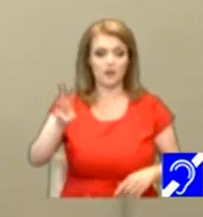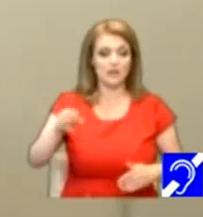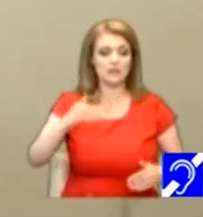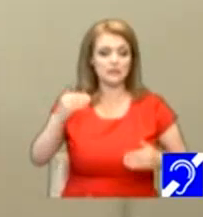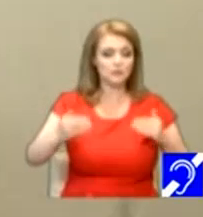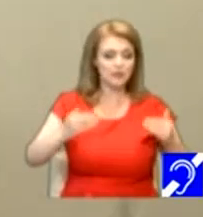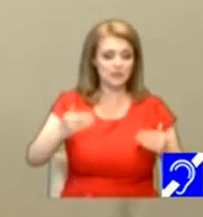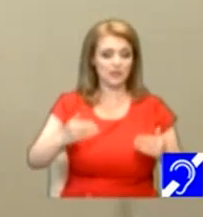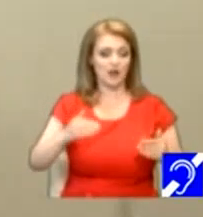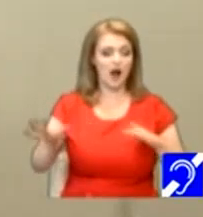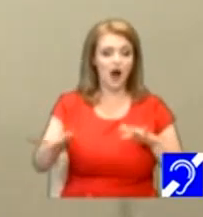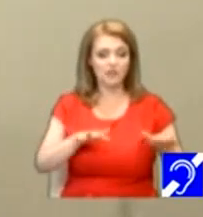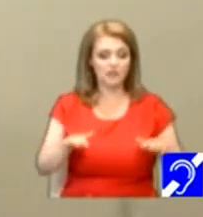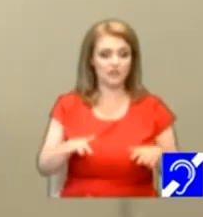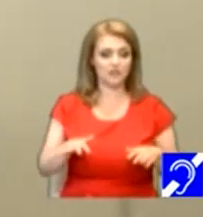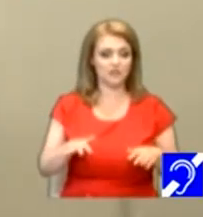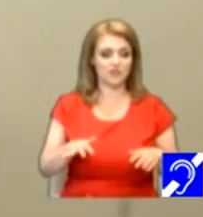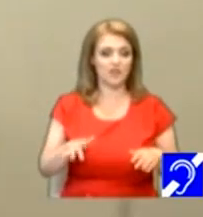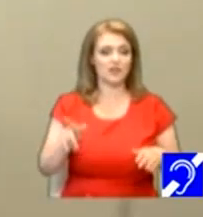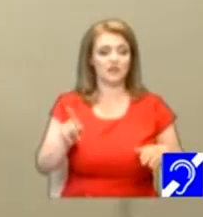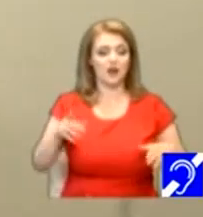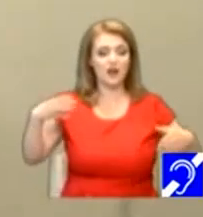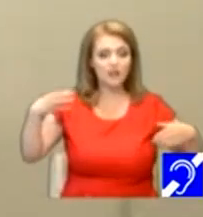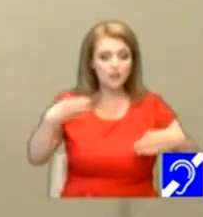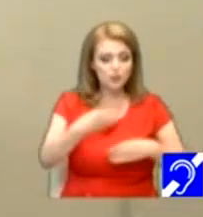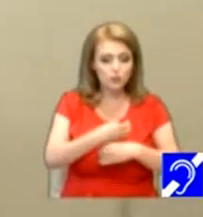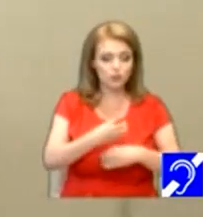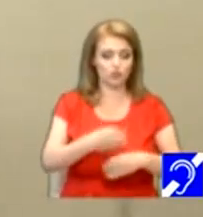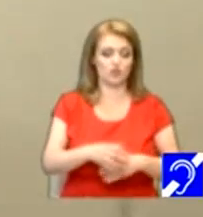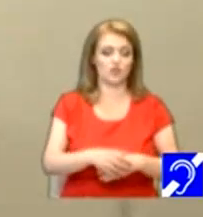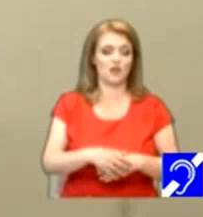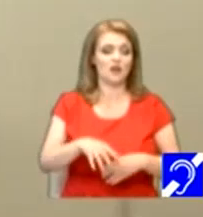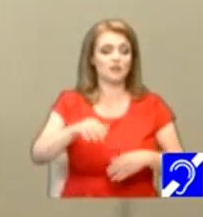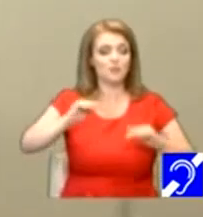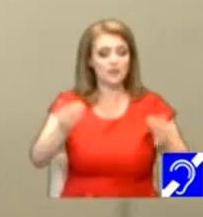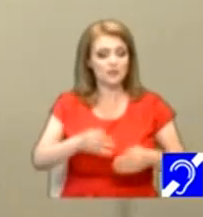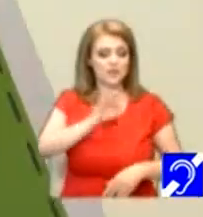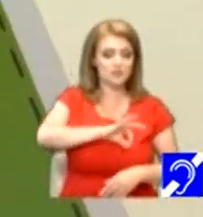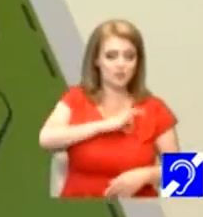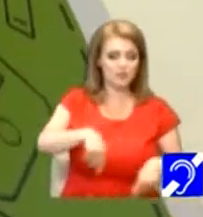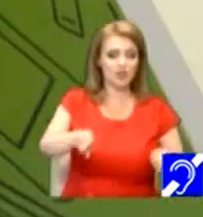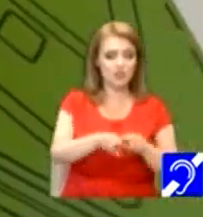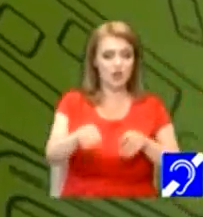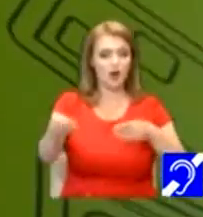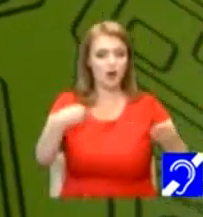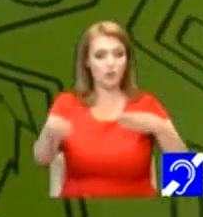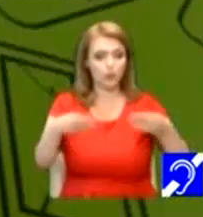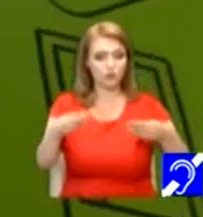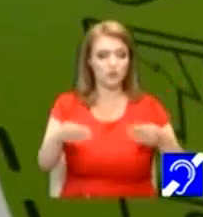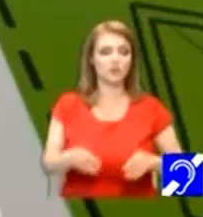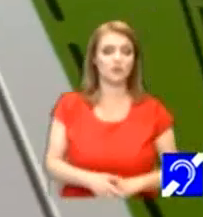mișcăm activitățile în sensul de a reduce, de a preveni, de a contribui la reciclarea acestui deșeu. Dacă noi am merge